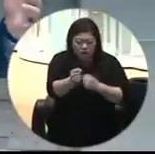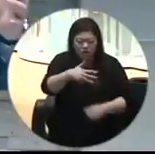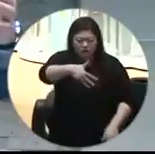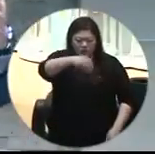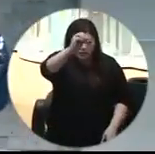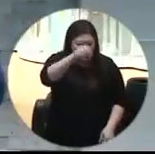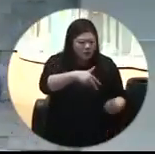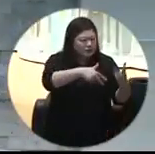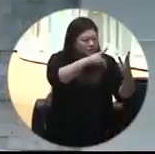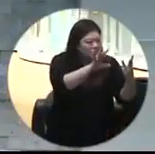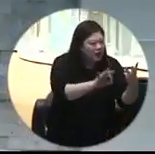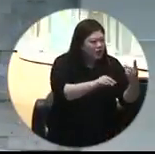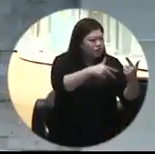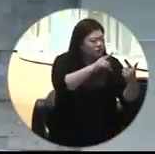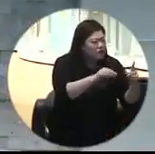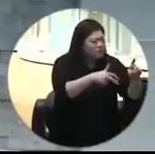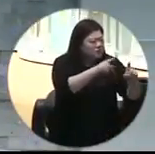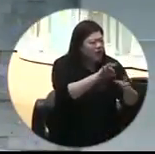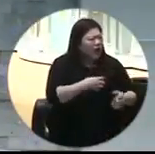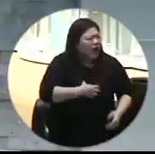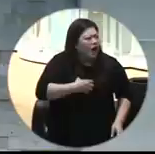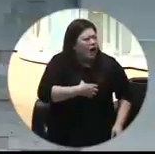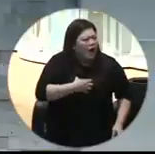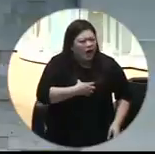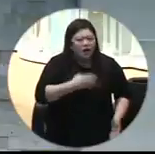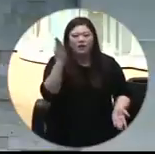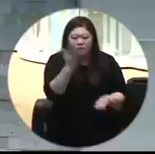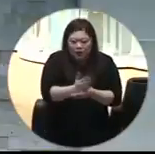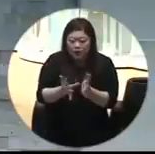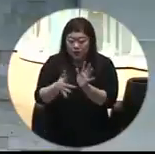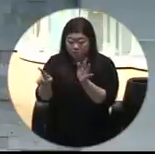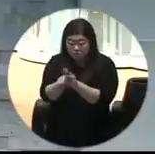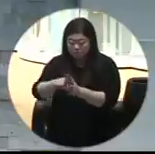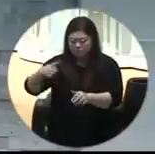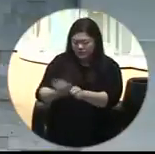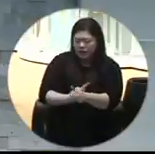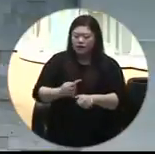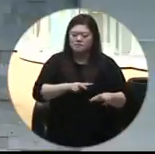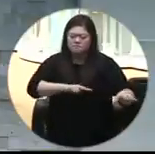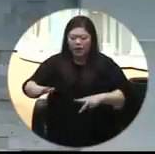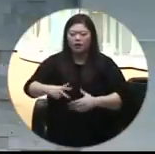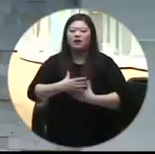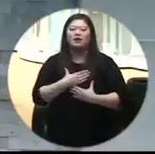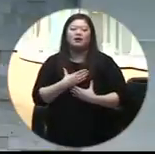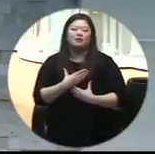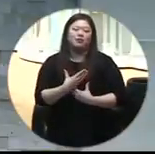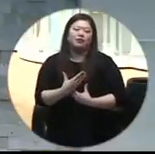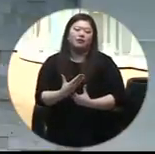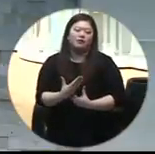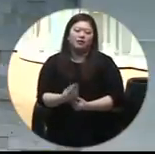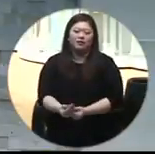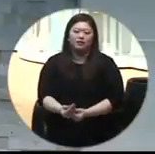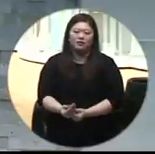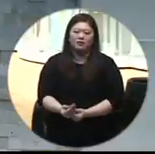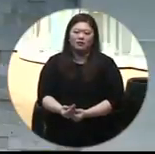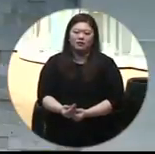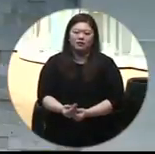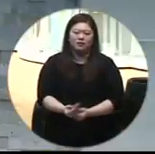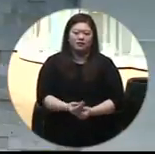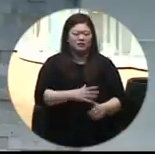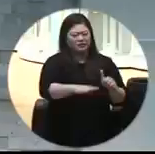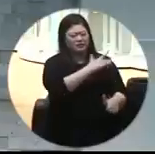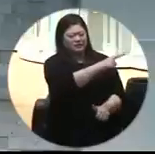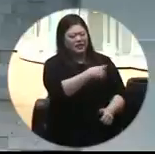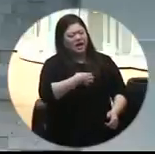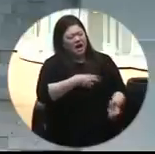예배 드리는 순간에 내 영혼 평안해. 모든 세상 걱정, 염려로 속이고 있던 사단에 속지